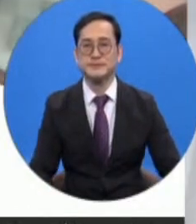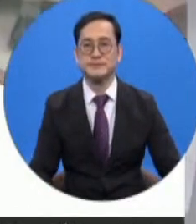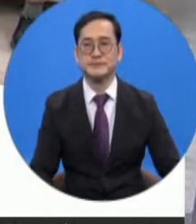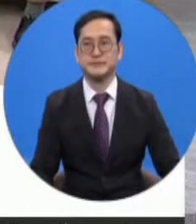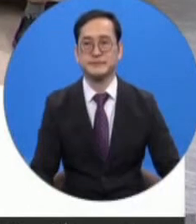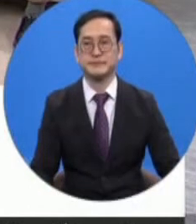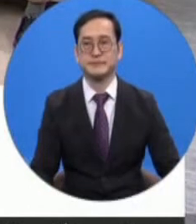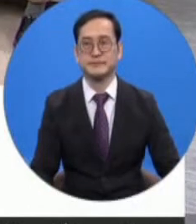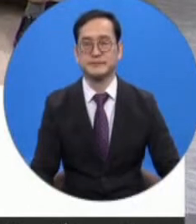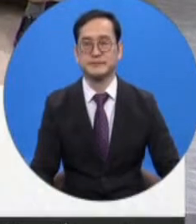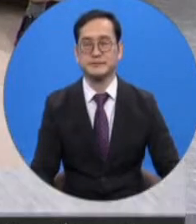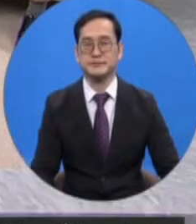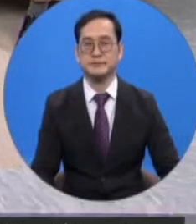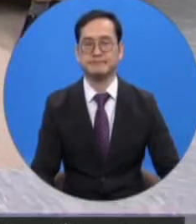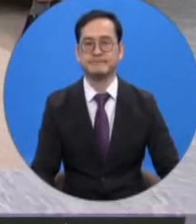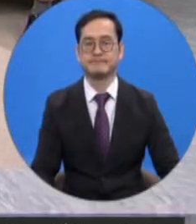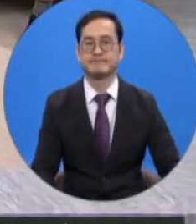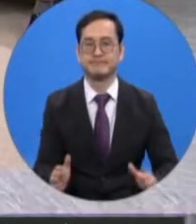홍준표 의원이